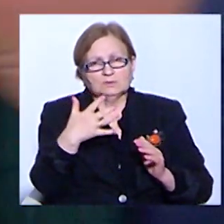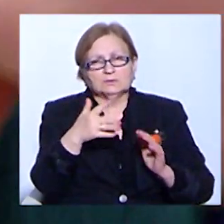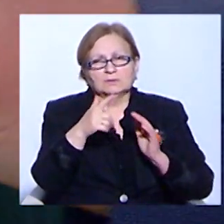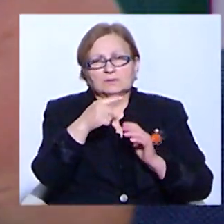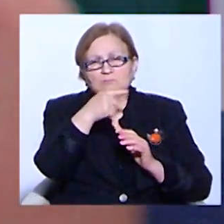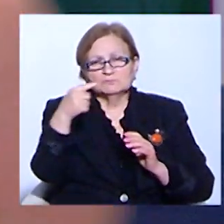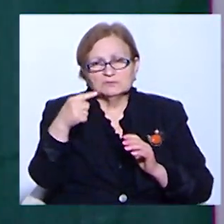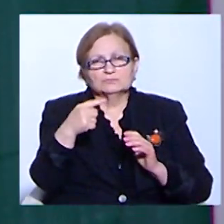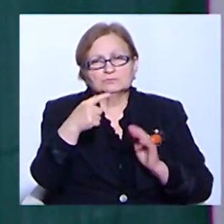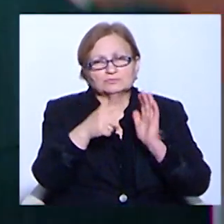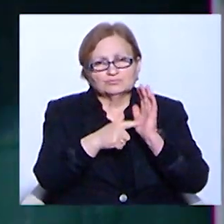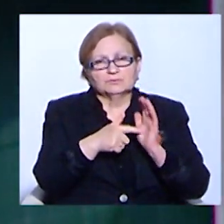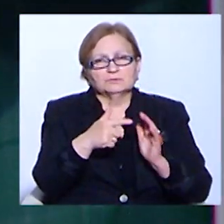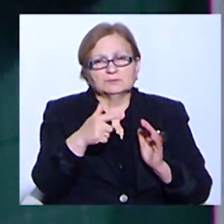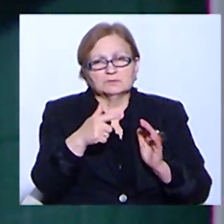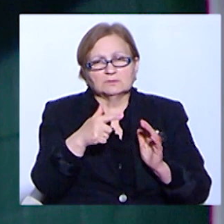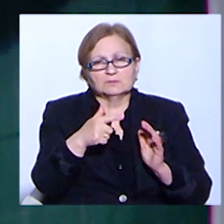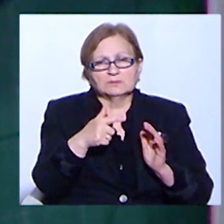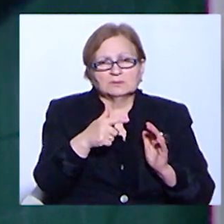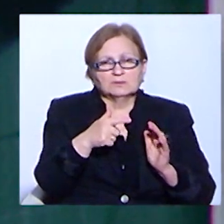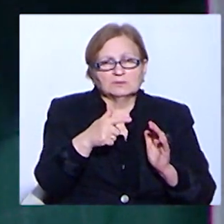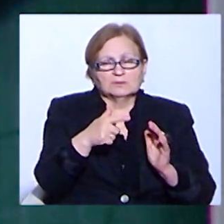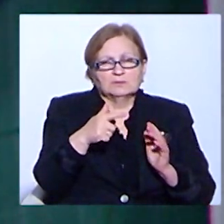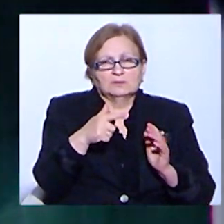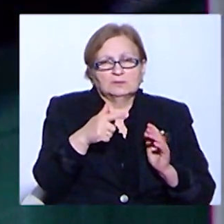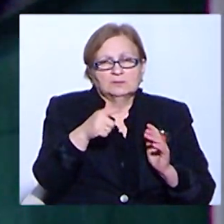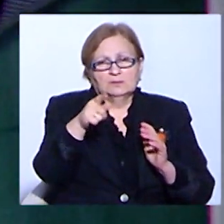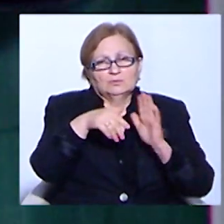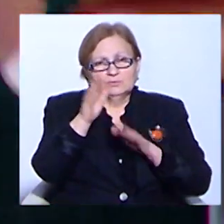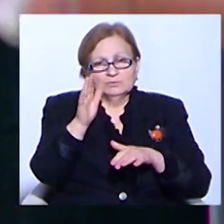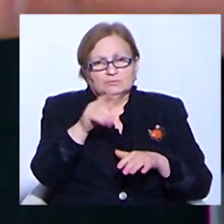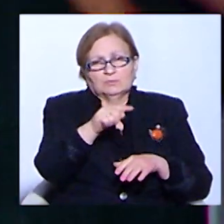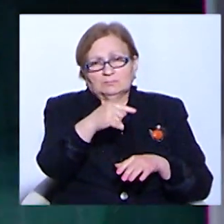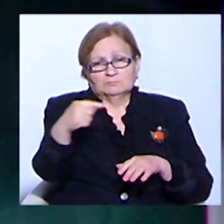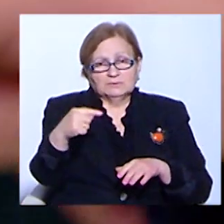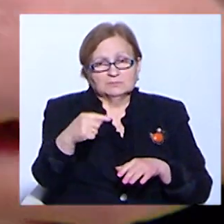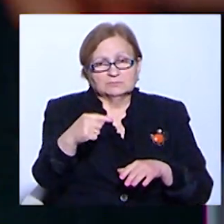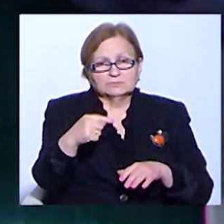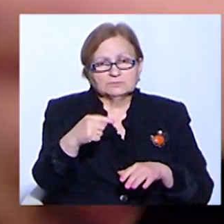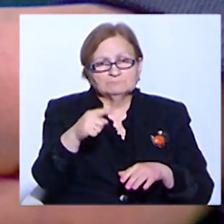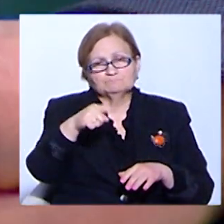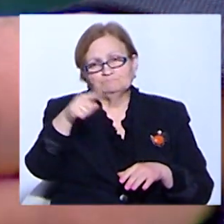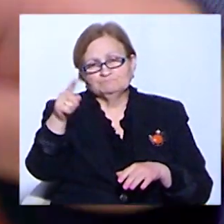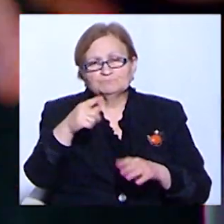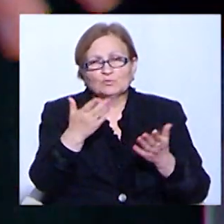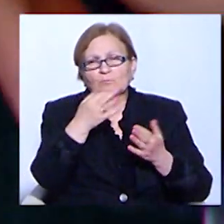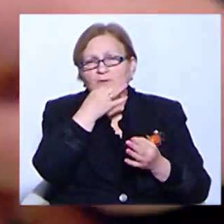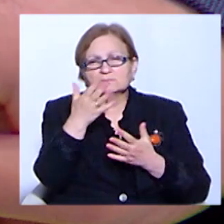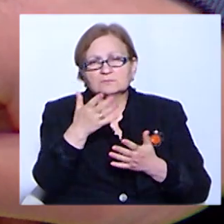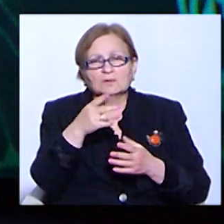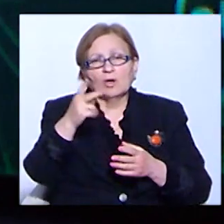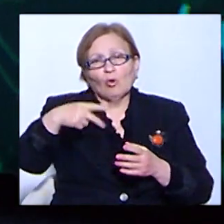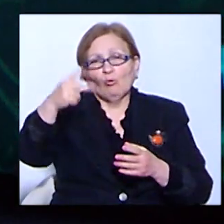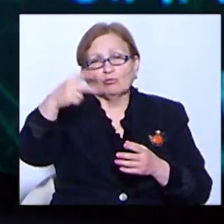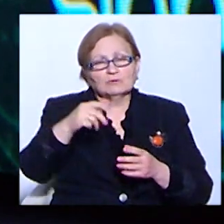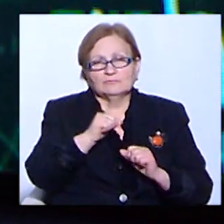-7 მე-3-დი. ნუ ესე ციტით, რომ -7 მე-3-დი ჯობია აქ ჩავწეროთ. ერთ-ერთში შეიძლება რომ ჩავწეროთ, თავარი ორივეში